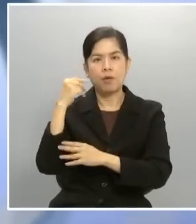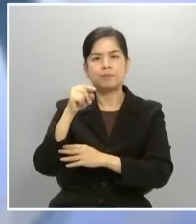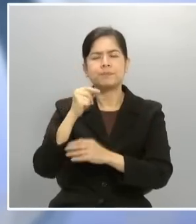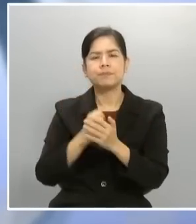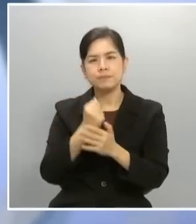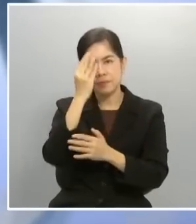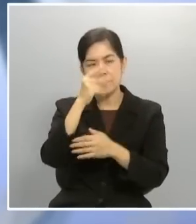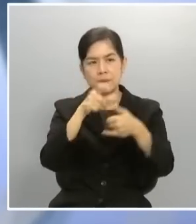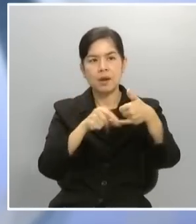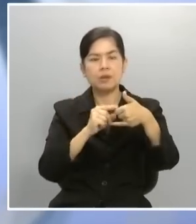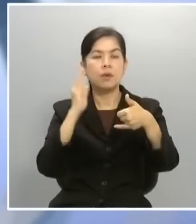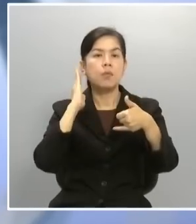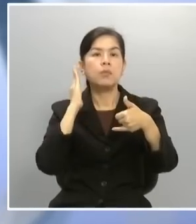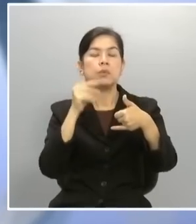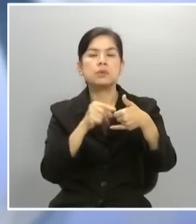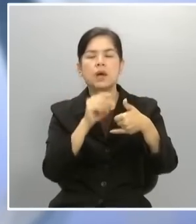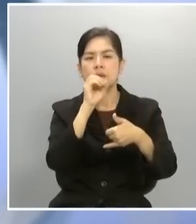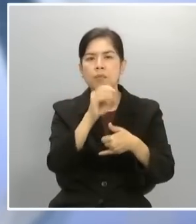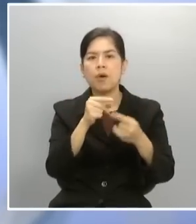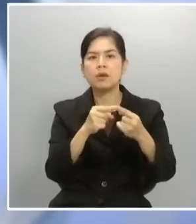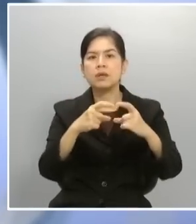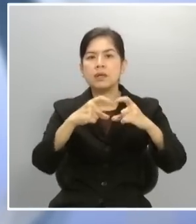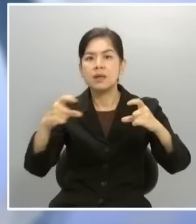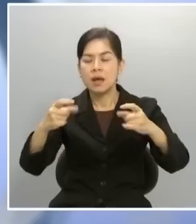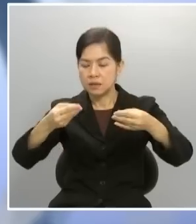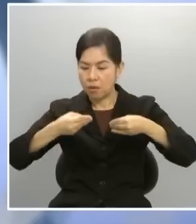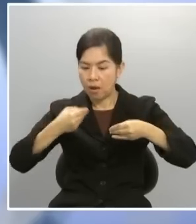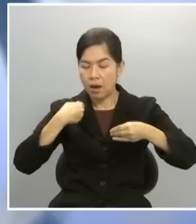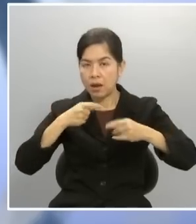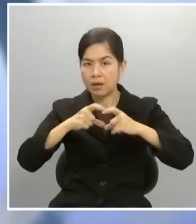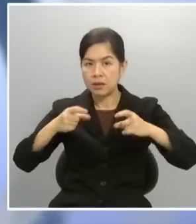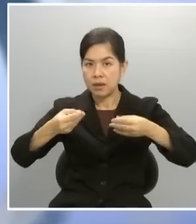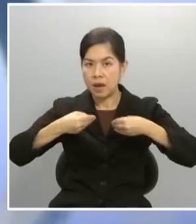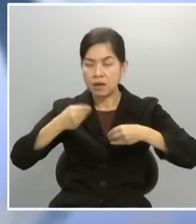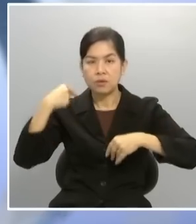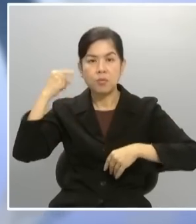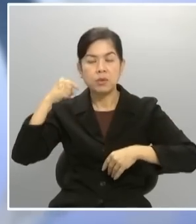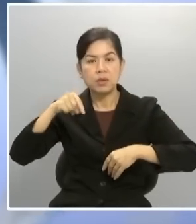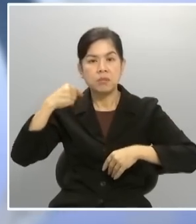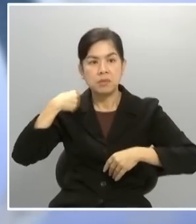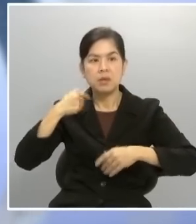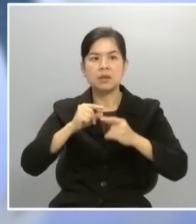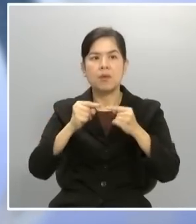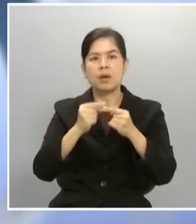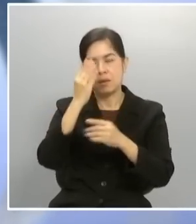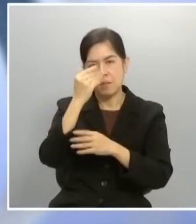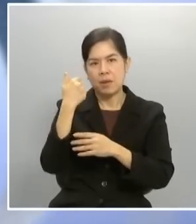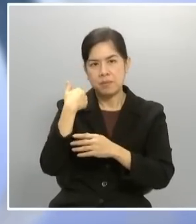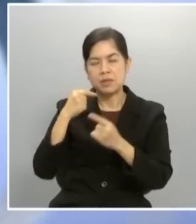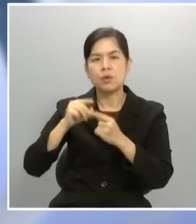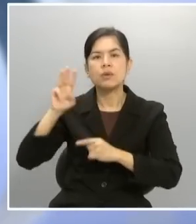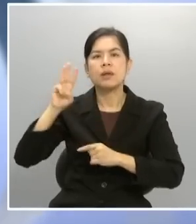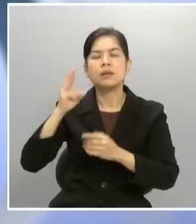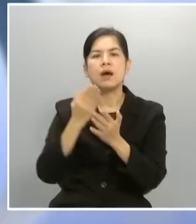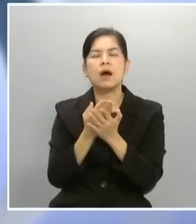ทางฝั่งนู้นอาจจะไปบอกคนอื่นนู้นคนนี้บอกว่านี่ไงกูจ่ายเงินให้เข้าไปแล้วไงอืแต่หลายคนอาจจะไม่เคยรู้ว่ามันมีสัญญาเงินกู้อยู่ค่ะนะ